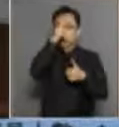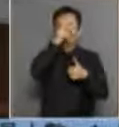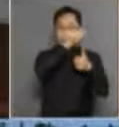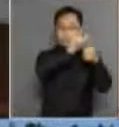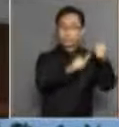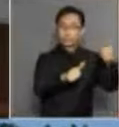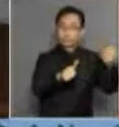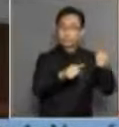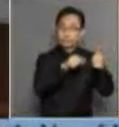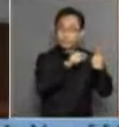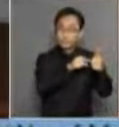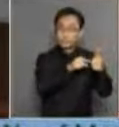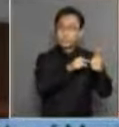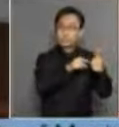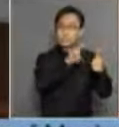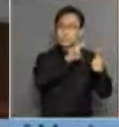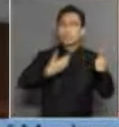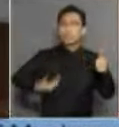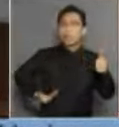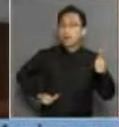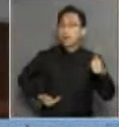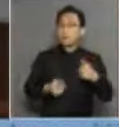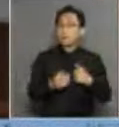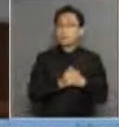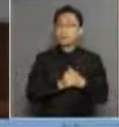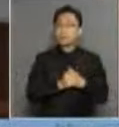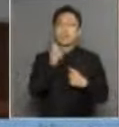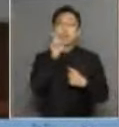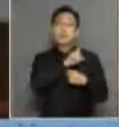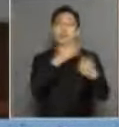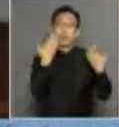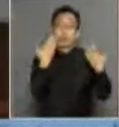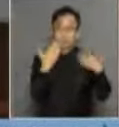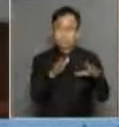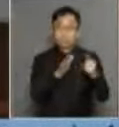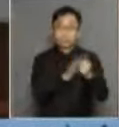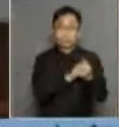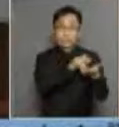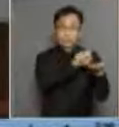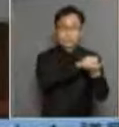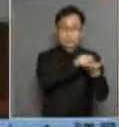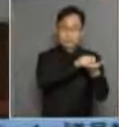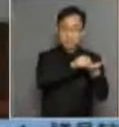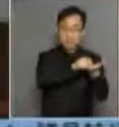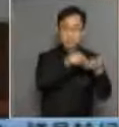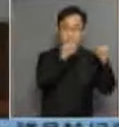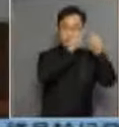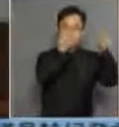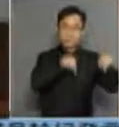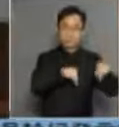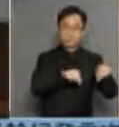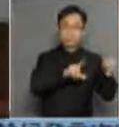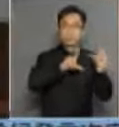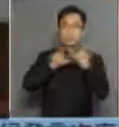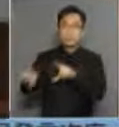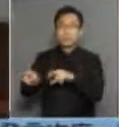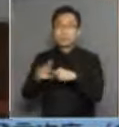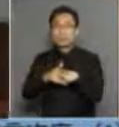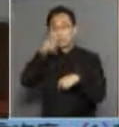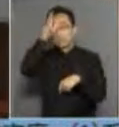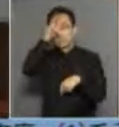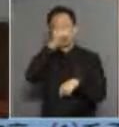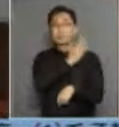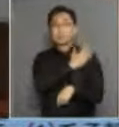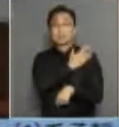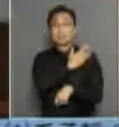一個禮拜之後，鄭宇華就寫了一篇文去反擊，他說政府有責任令居